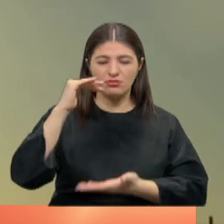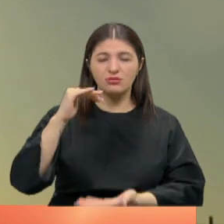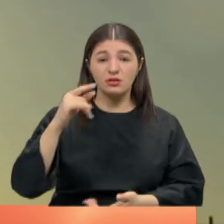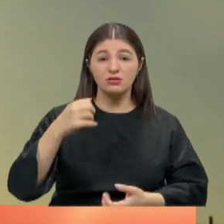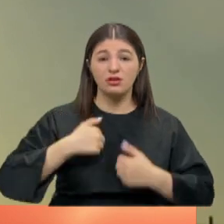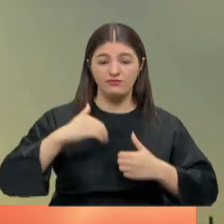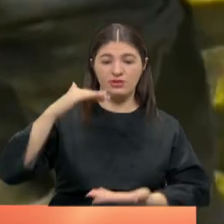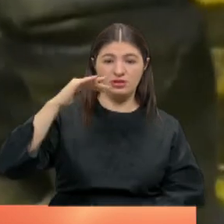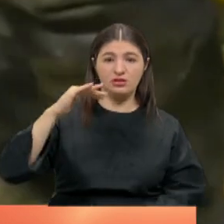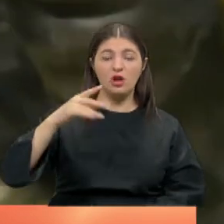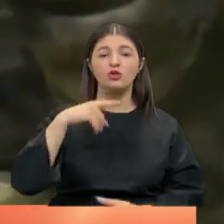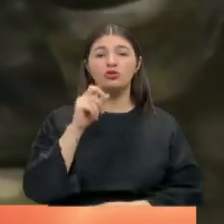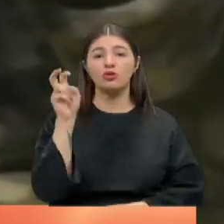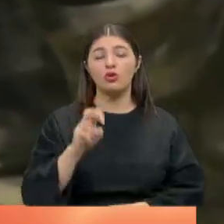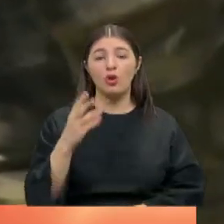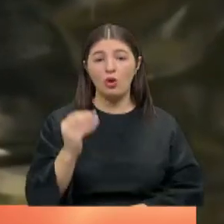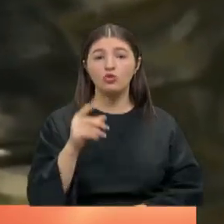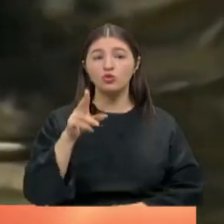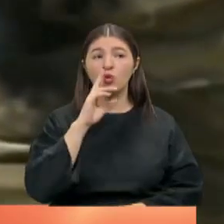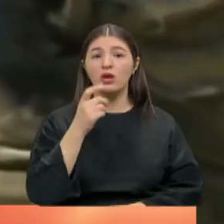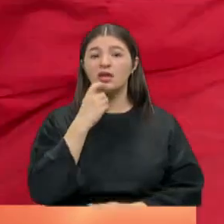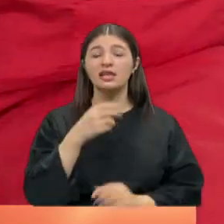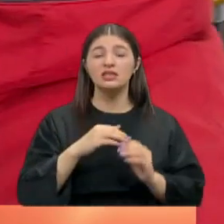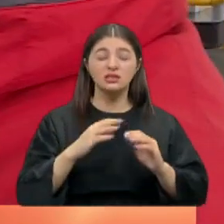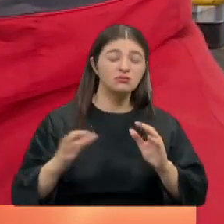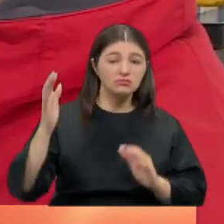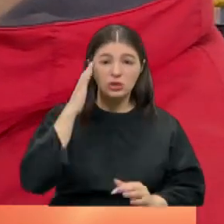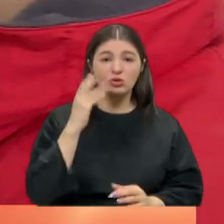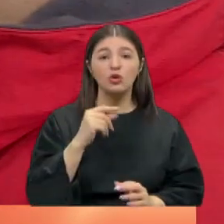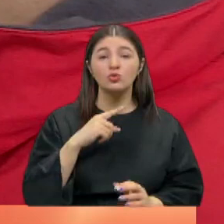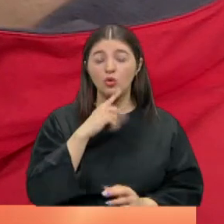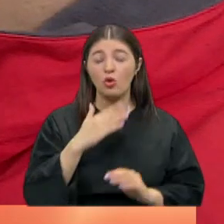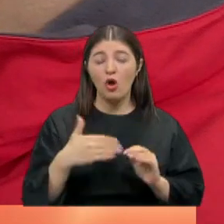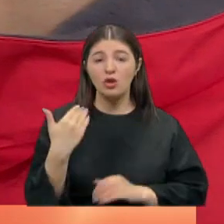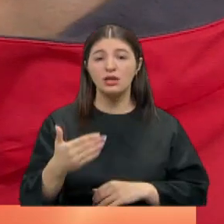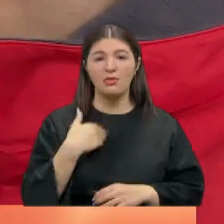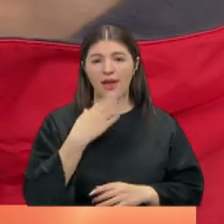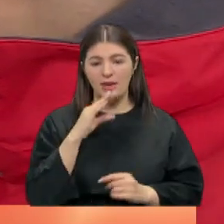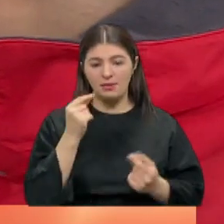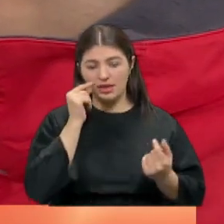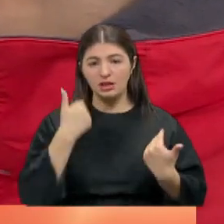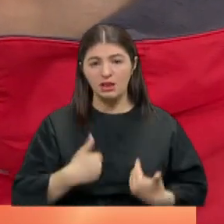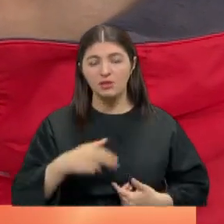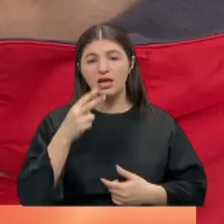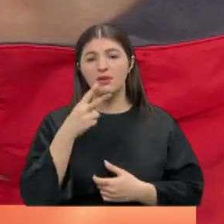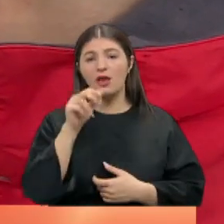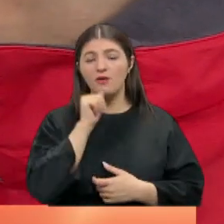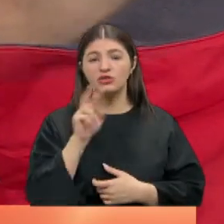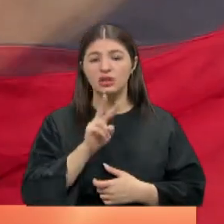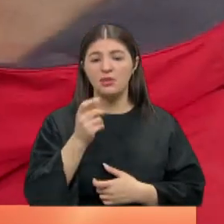varili 90 dolara yaklaştı son yılların zirvesine çıktı Onun Ötesi Ben emekli bir insan